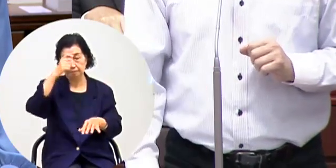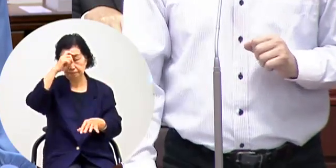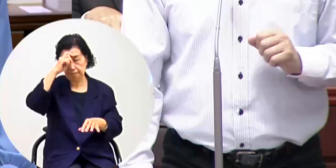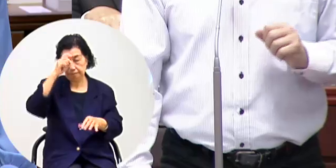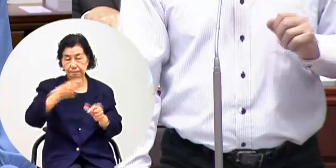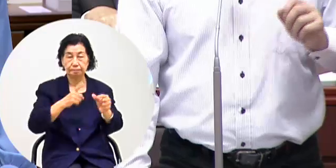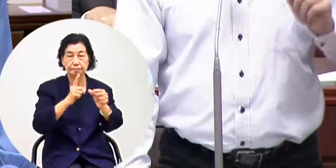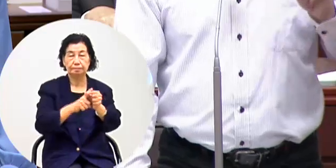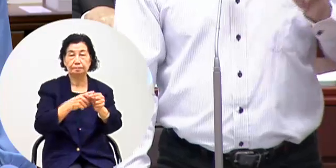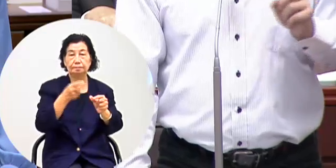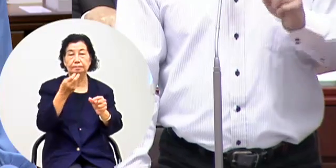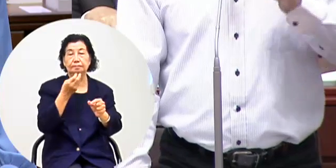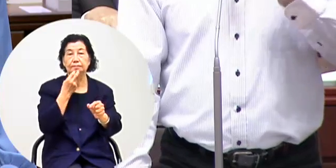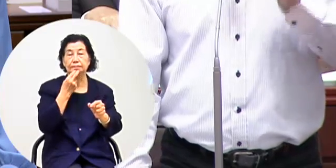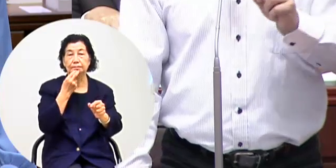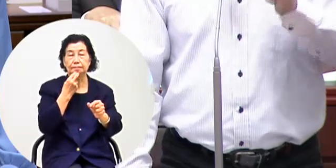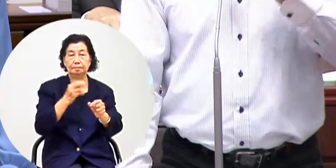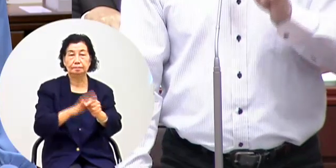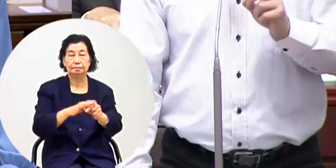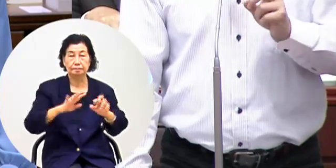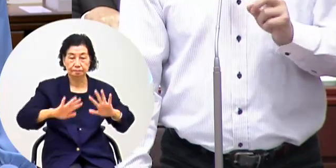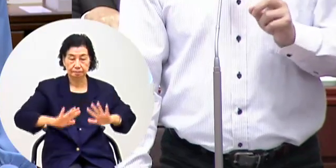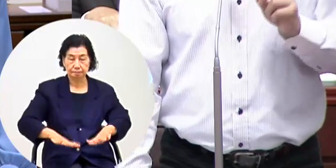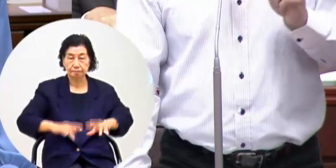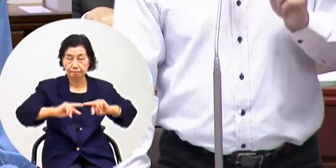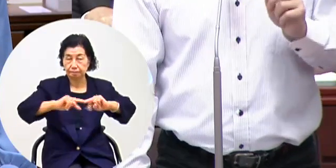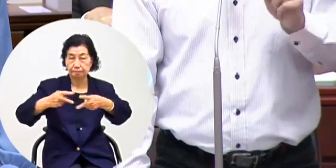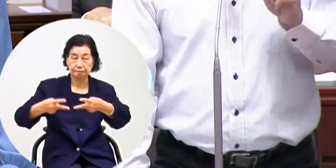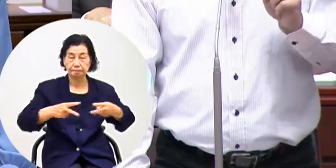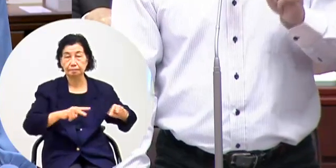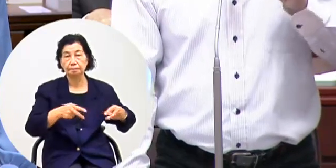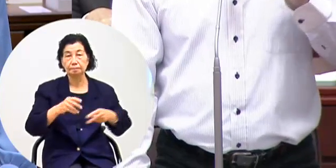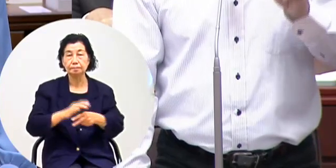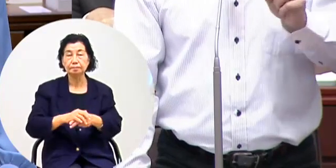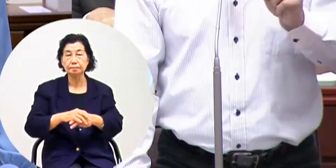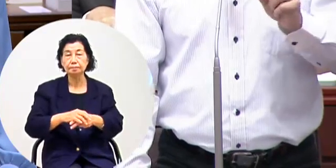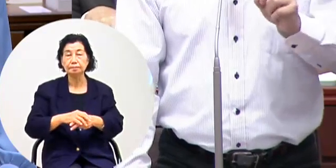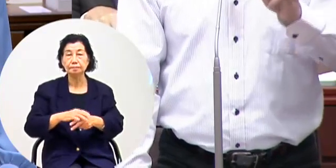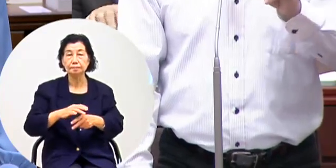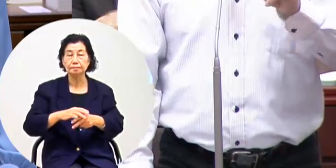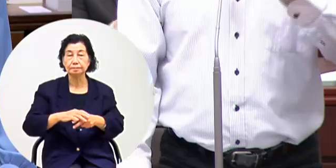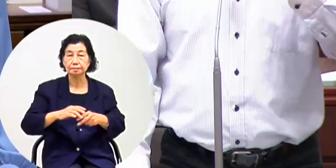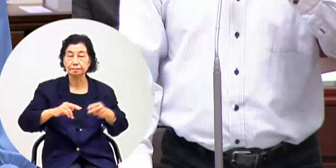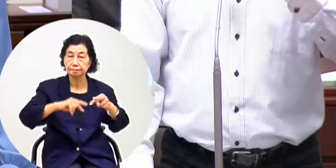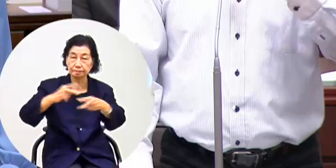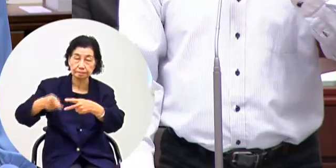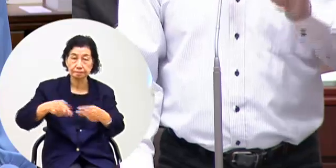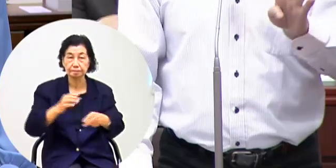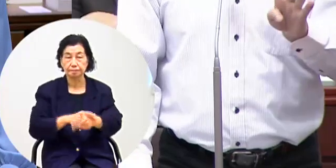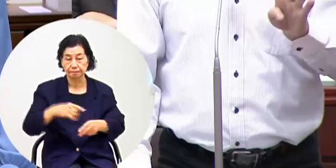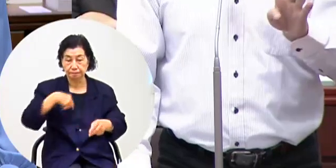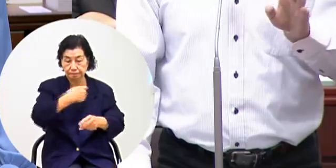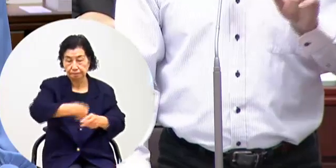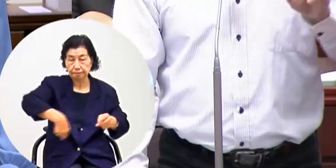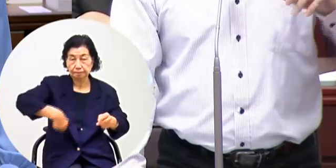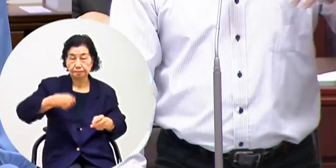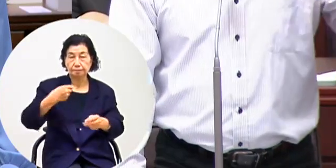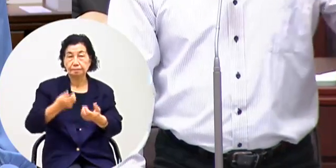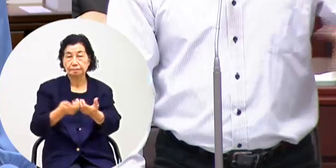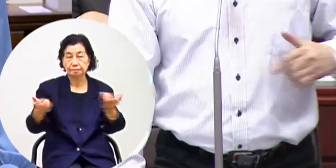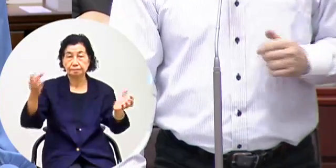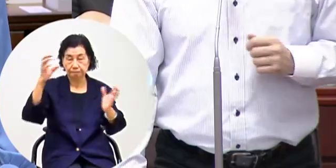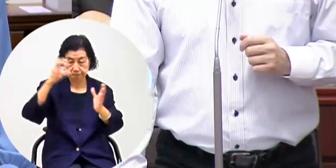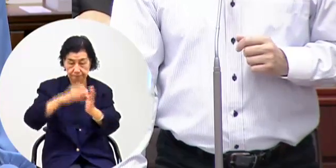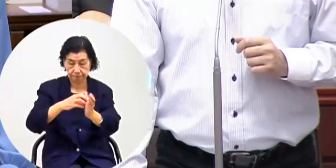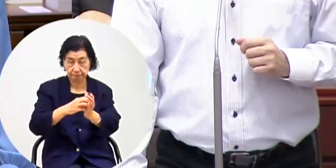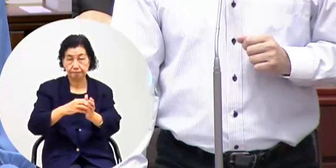法，因为其实我们每调整一个人的一个身份证件一个资料，他就要改24份资料，那个整